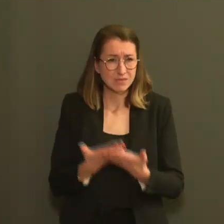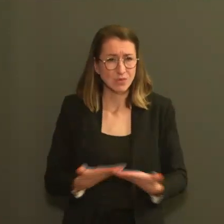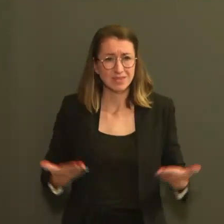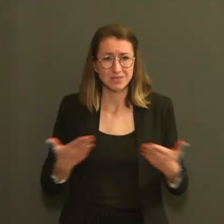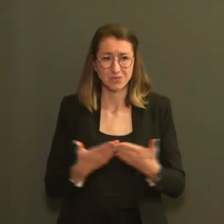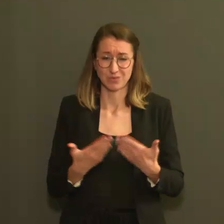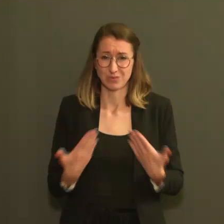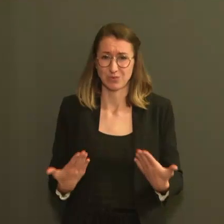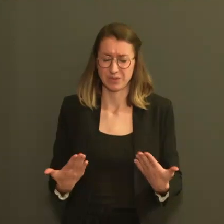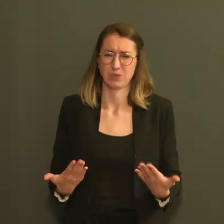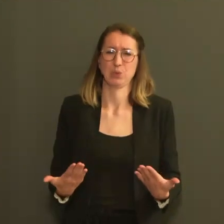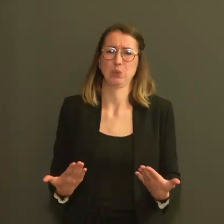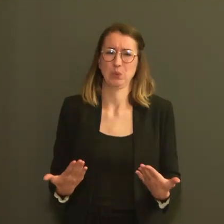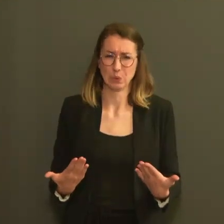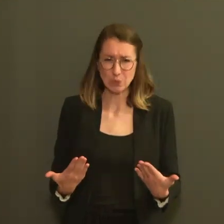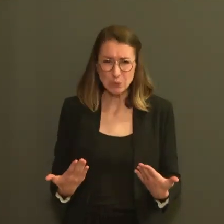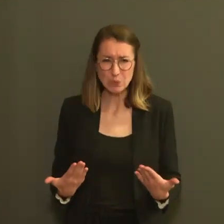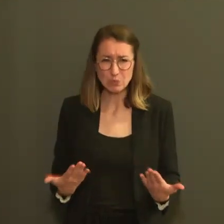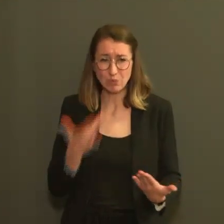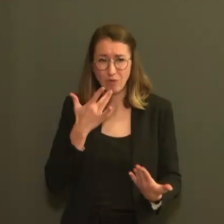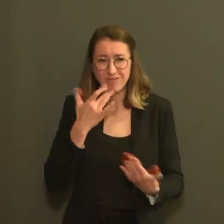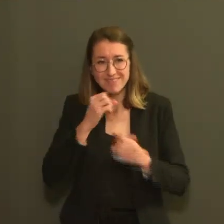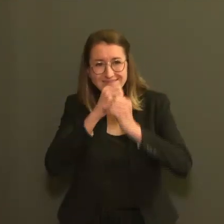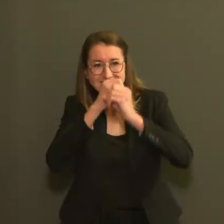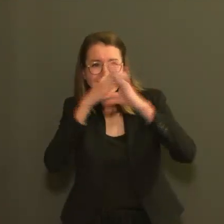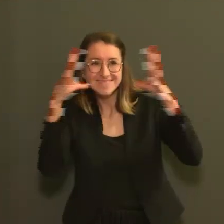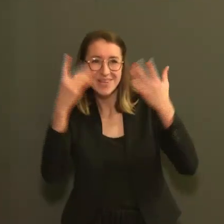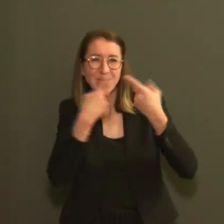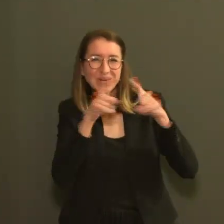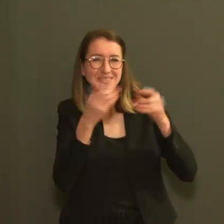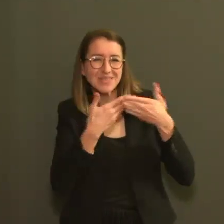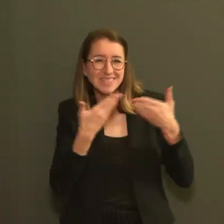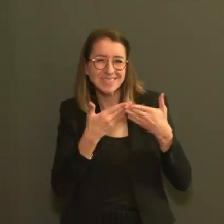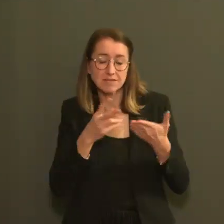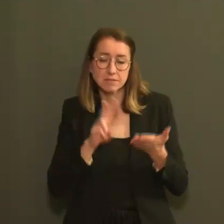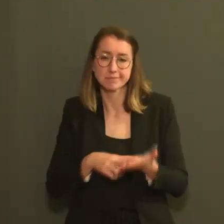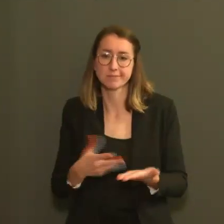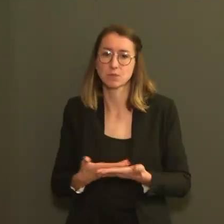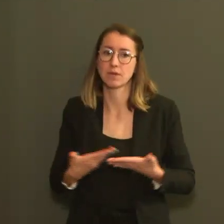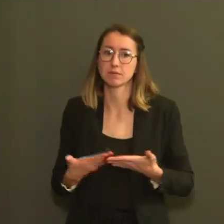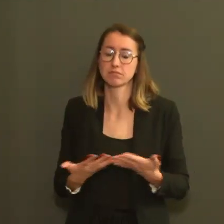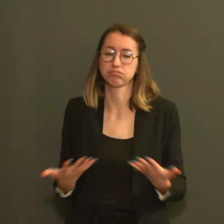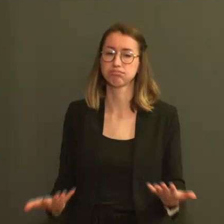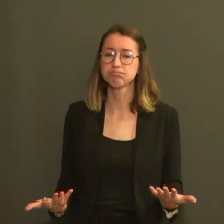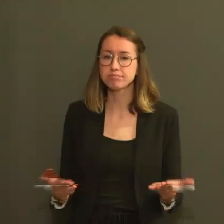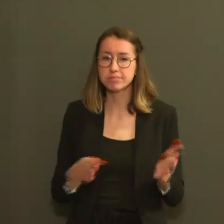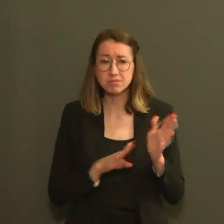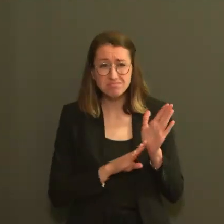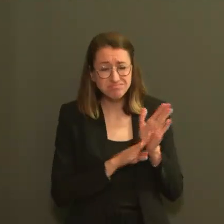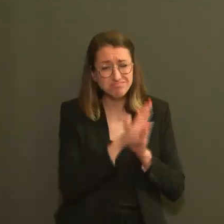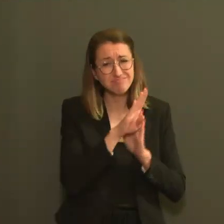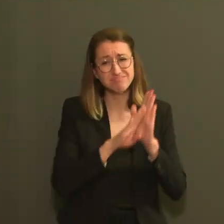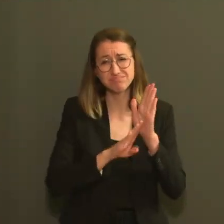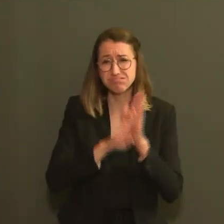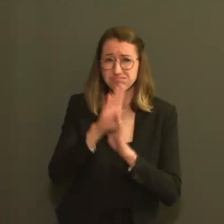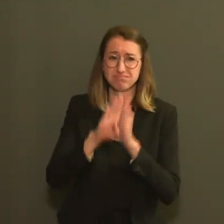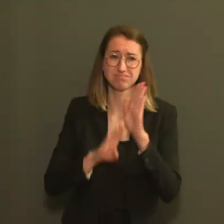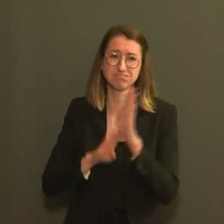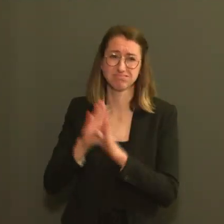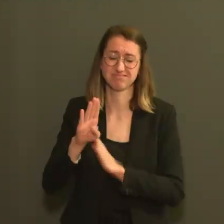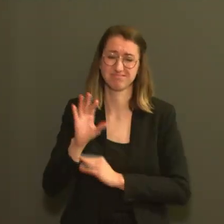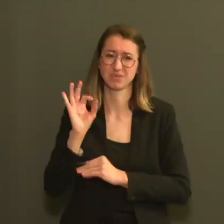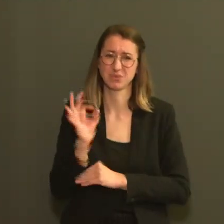la situation dans laquelle on aimerait être tous en ce moment. Les courbes s'envolent. Nous pouvons tous agir face à ce